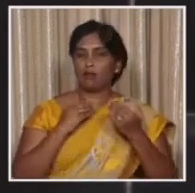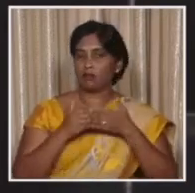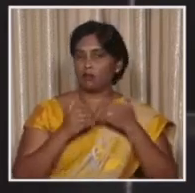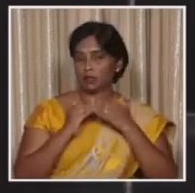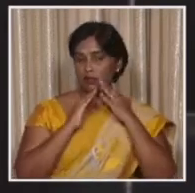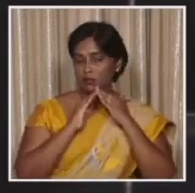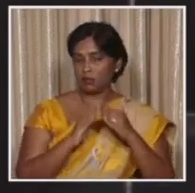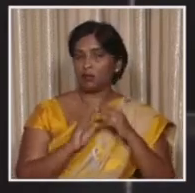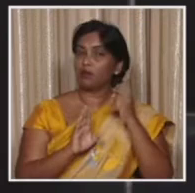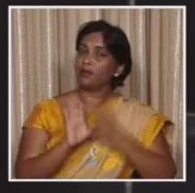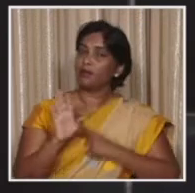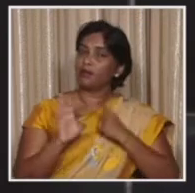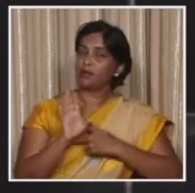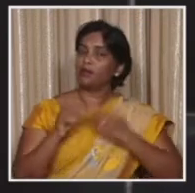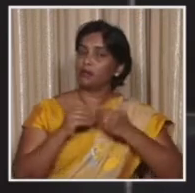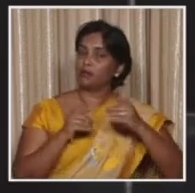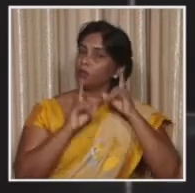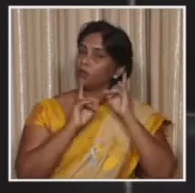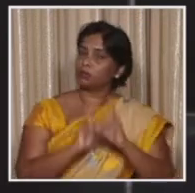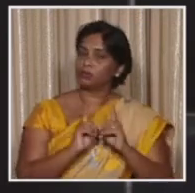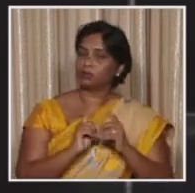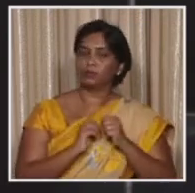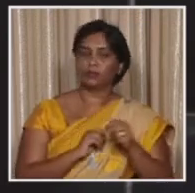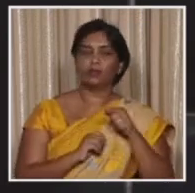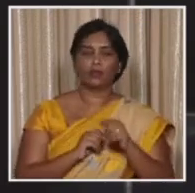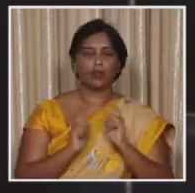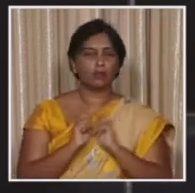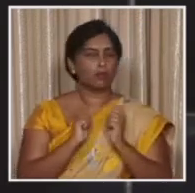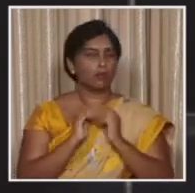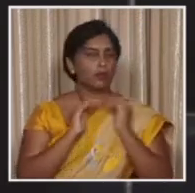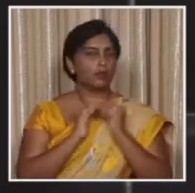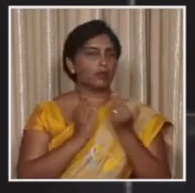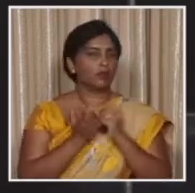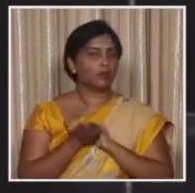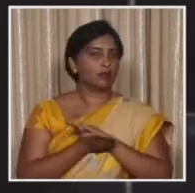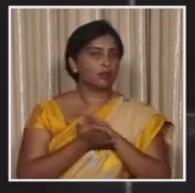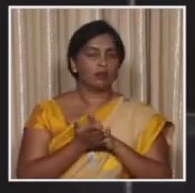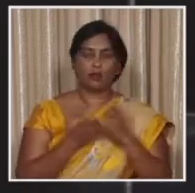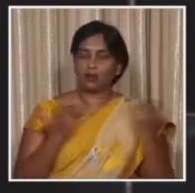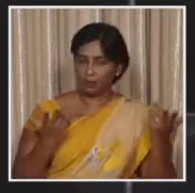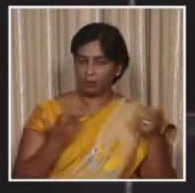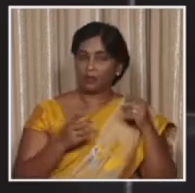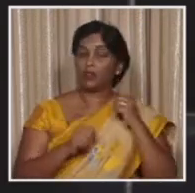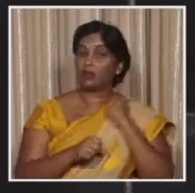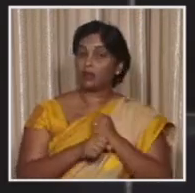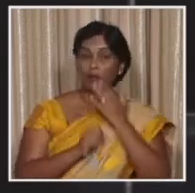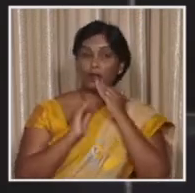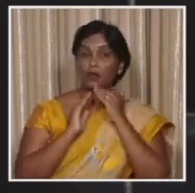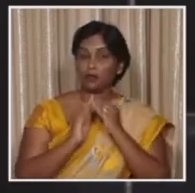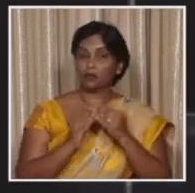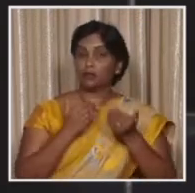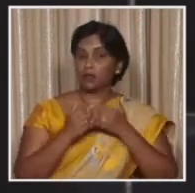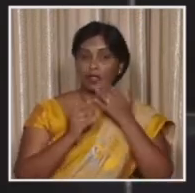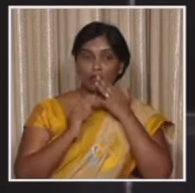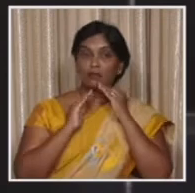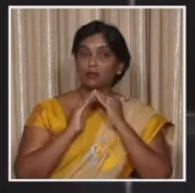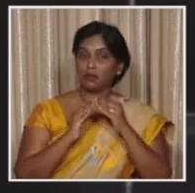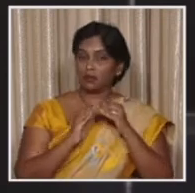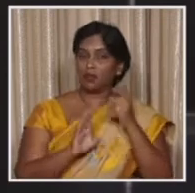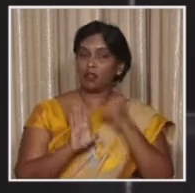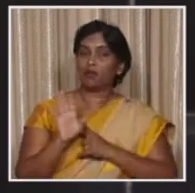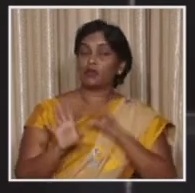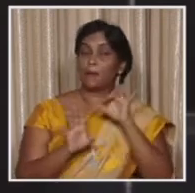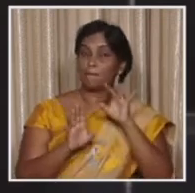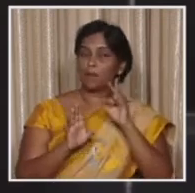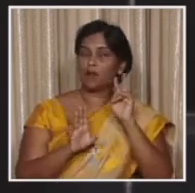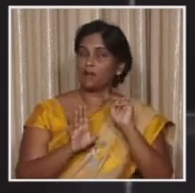ගොඩනැගිලි වසර ගණනක් තිස්සේ ඒ විදිහටම තියෙනවා. අබලන් ගොඩනැගිලි ප්‍රතිසංස්කරණය කරන්නේ නැහැ. රජයේ පාසල්වල හදන ලද ගොඩනැගිලි වසර